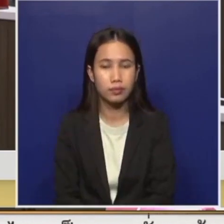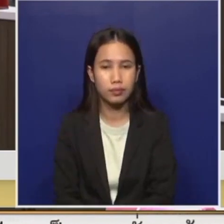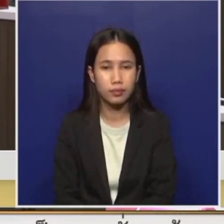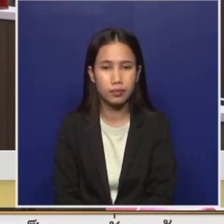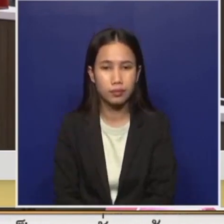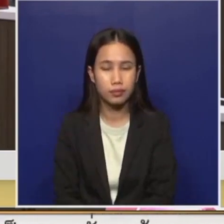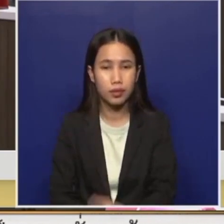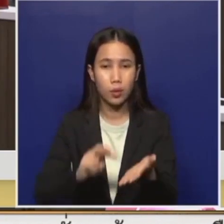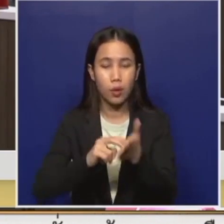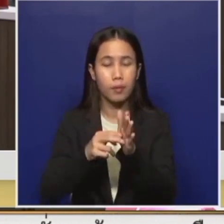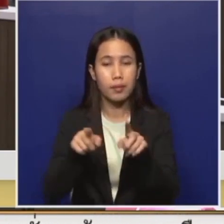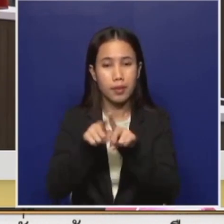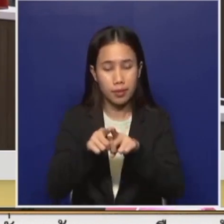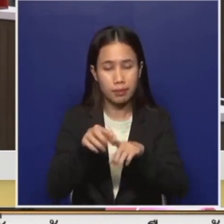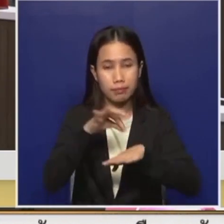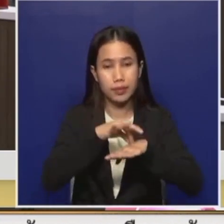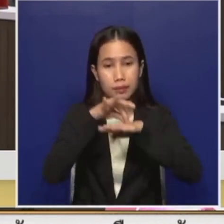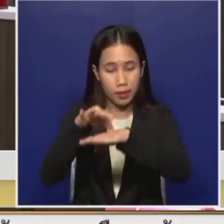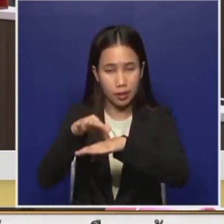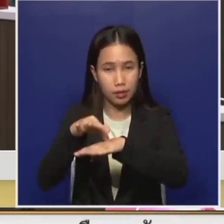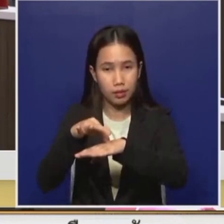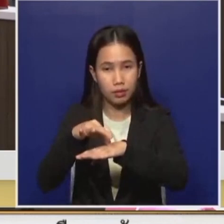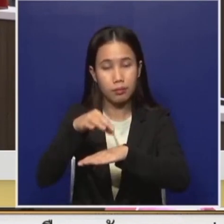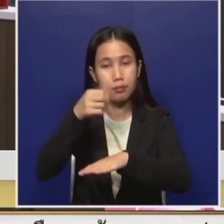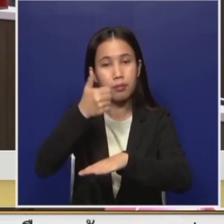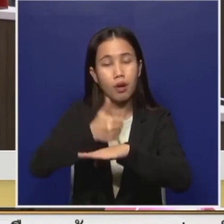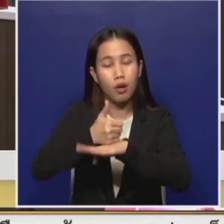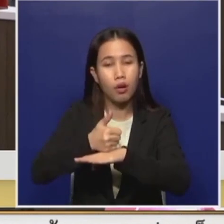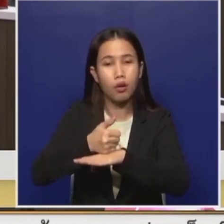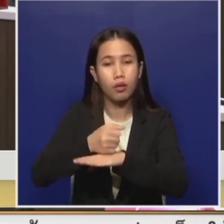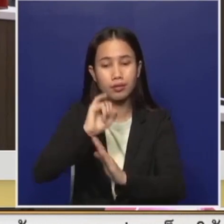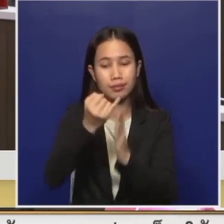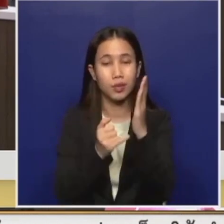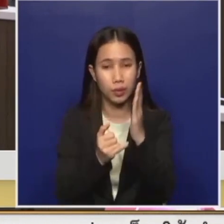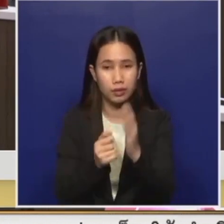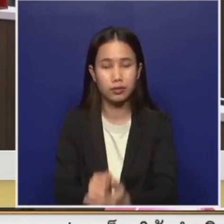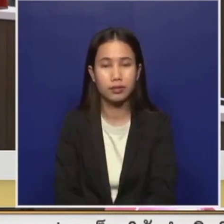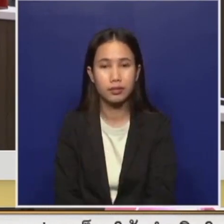หมายถงการแต่งตั้ง พ.อ.ค. ส.ค. ระดัจบัินะครับสอง